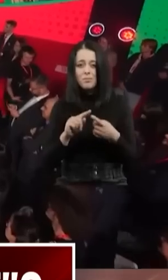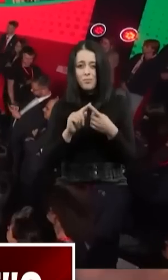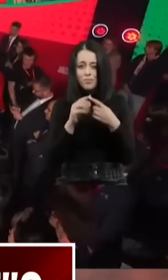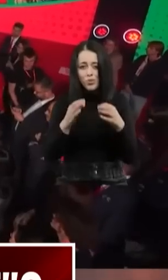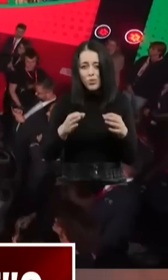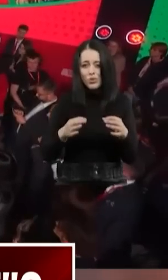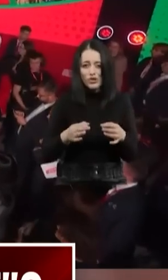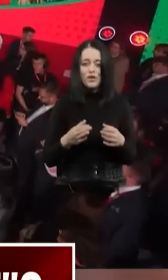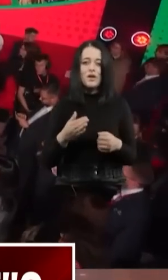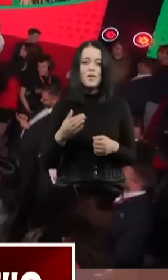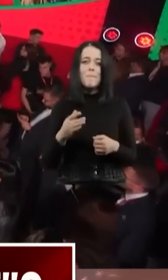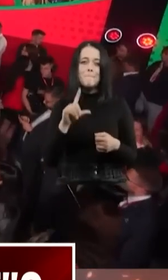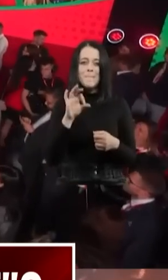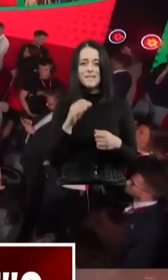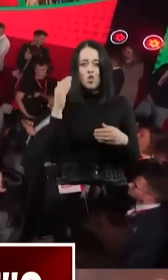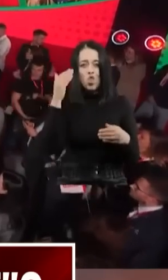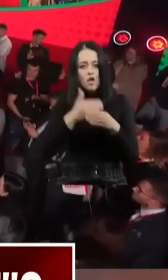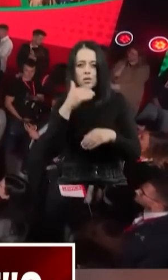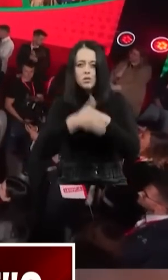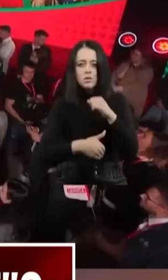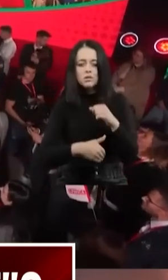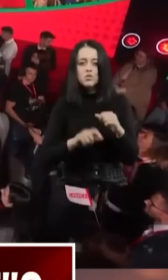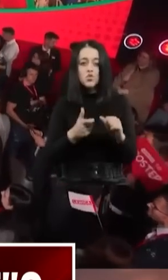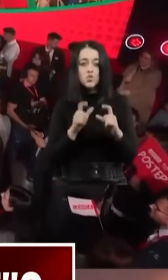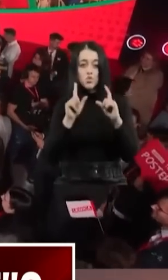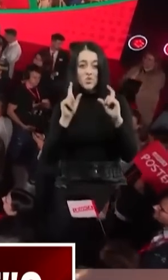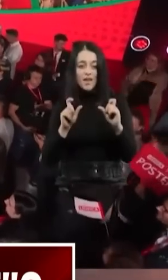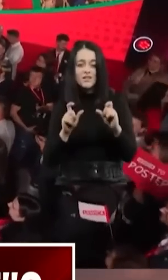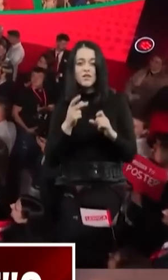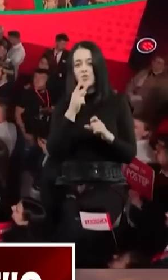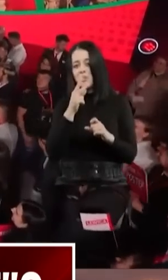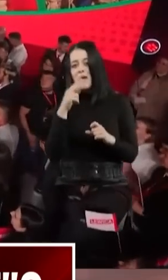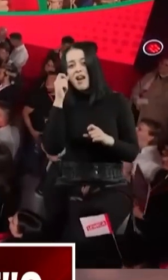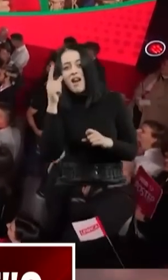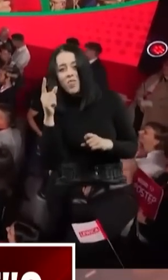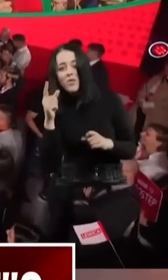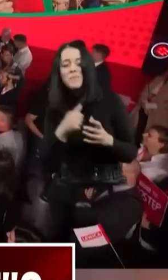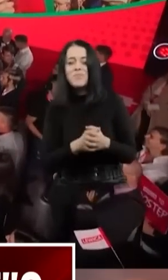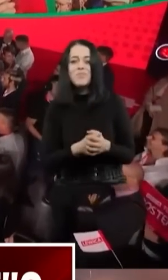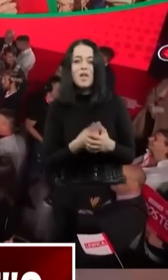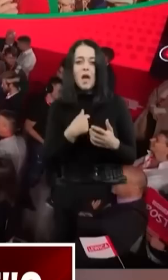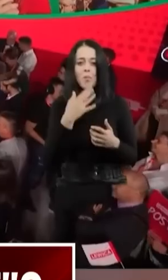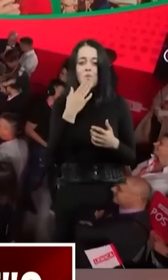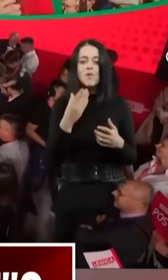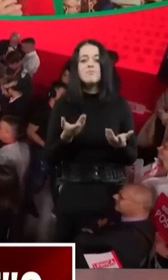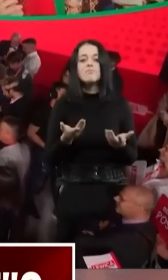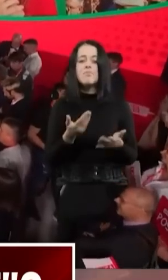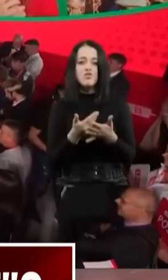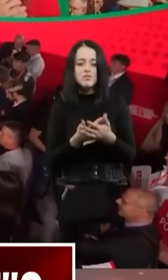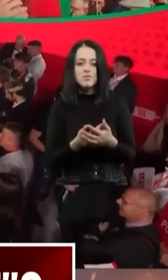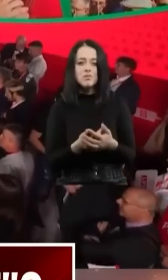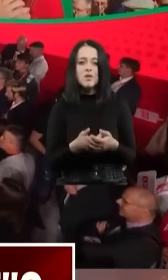to wie, więc być może będzie w stanie zaoferować jakieś synekury przyszłym swoim koalicjantom, przenosząc ich z lewicy. Tu musimy